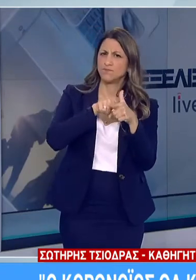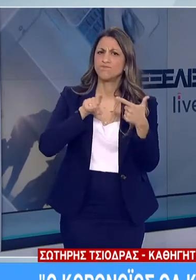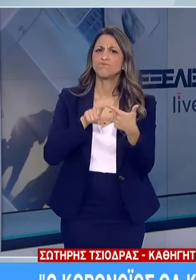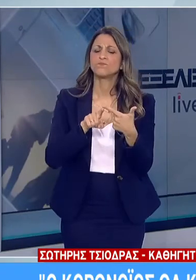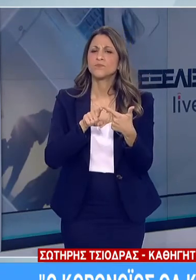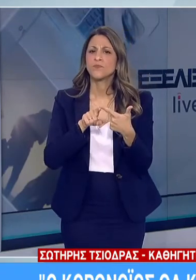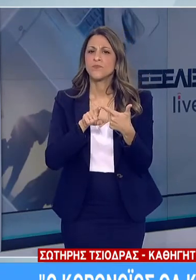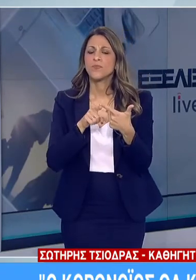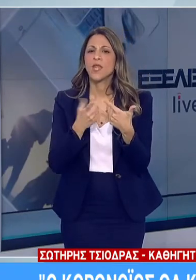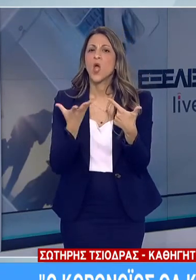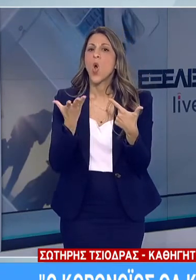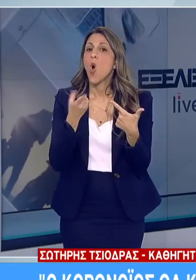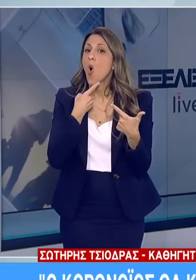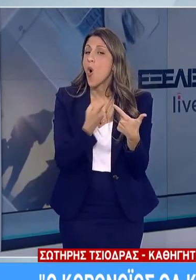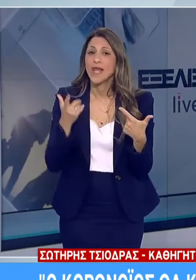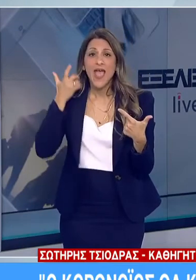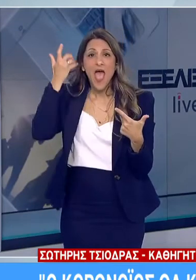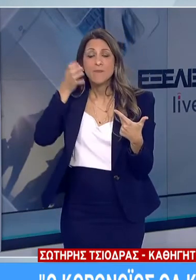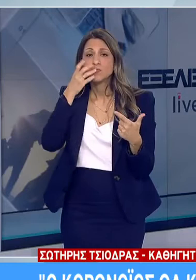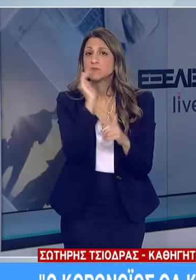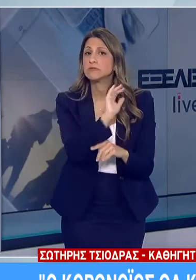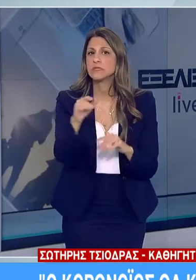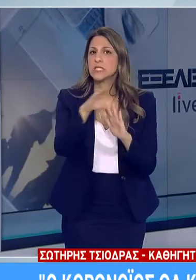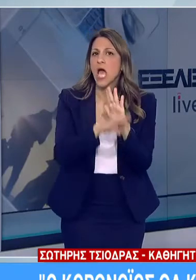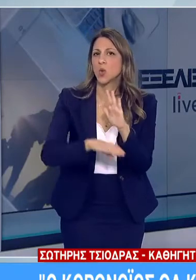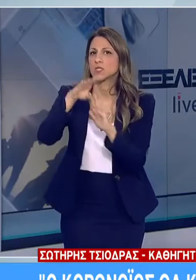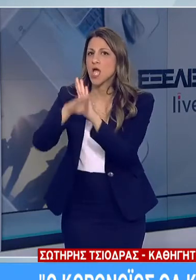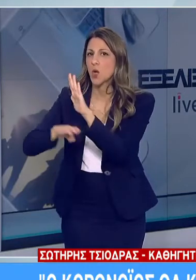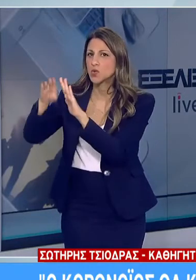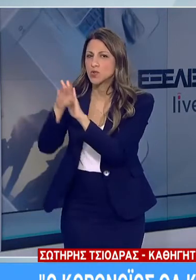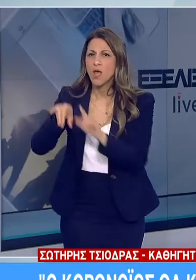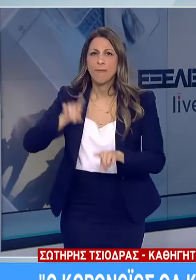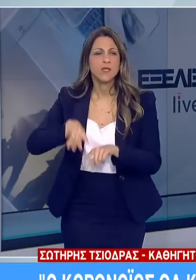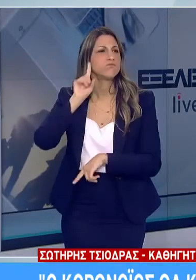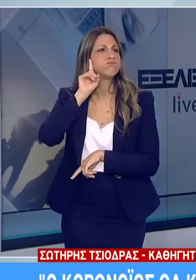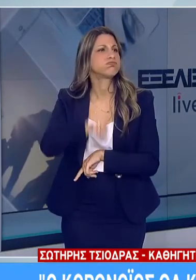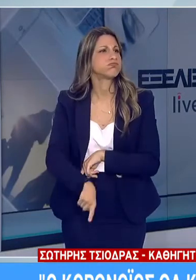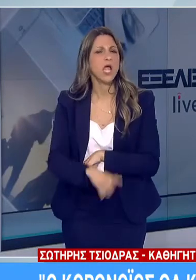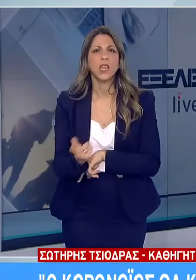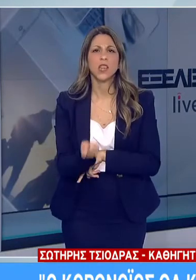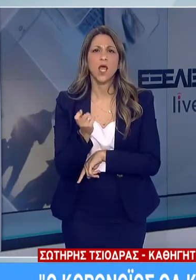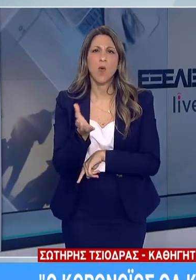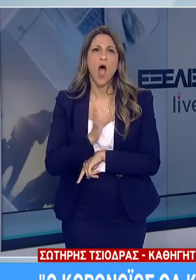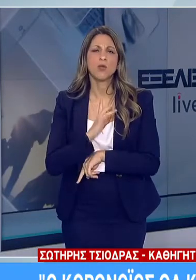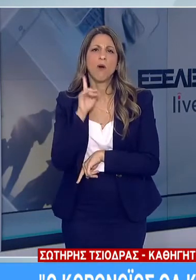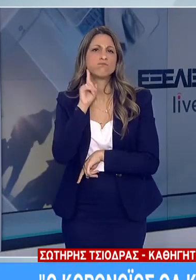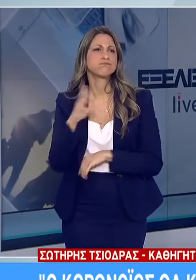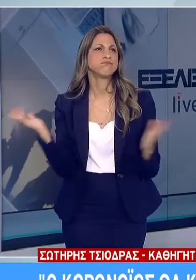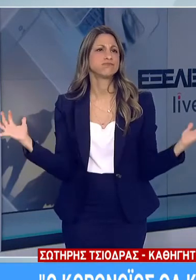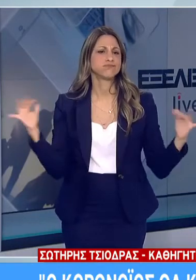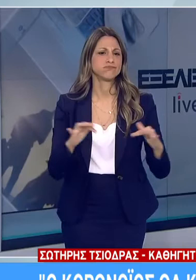ταιριάζουν στη στρατηγική που συστήνει όλος ο επιστημονικός κόσμος αναδεικνύονται. Συμπεριφορές μαζικών συναθρήσεων και πλήρους αγνόησης των